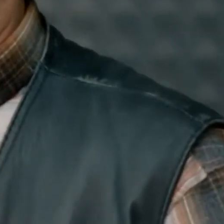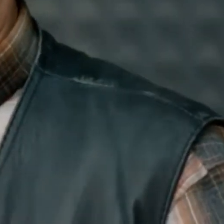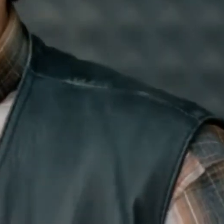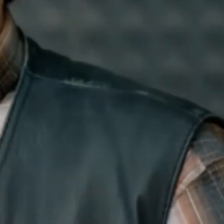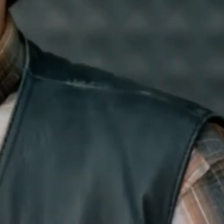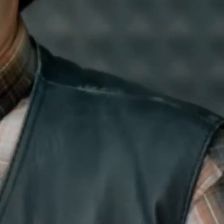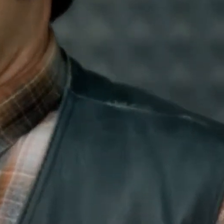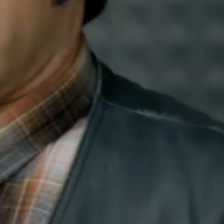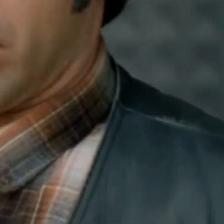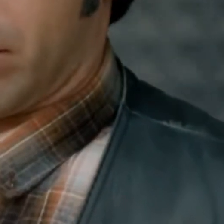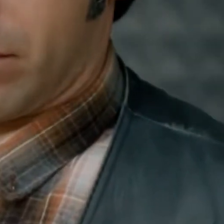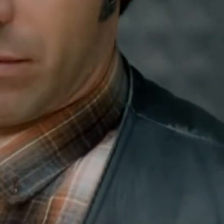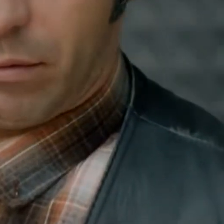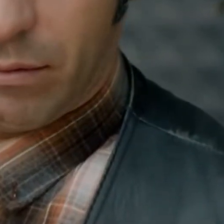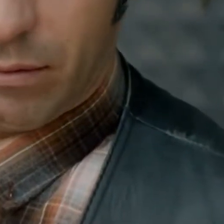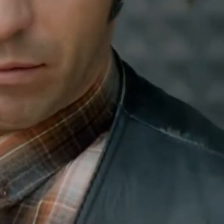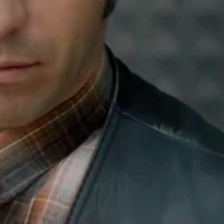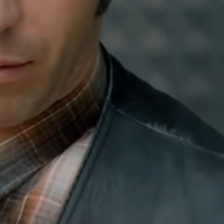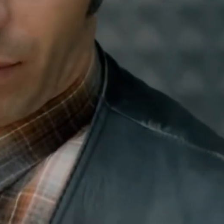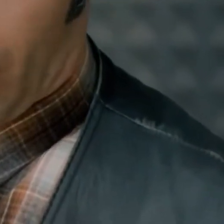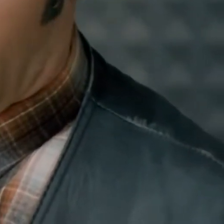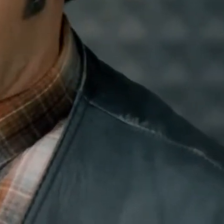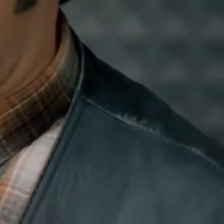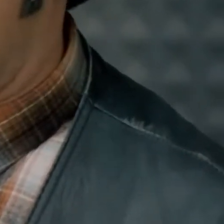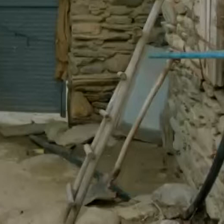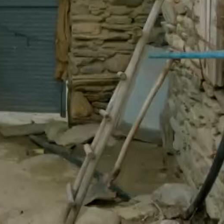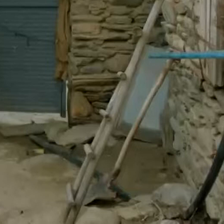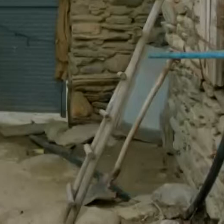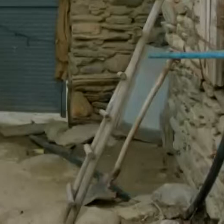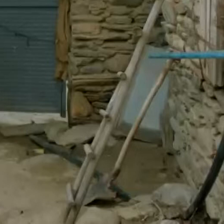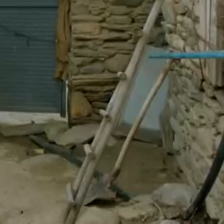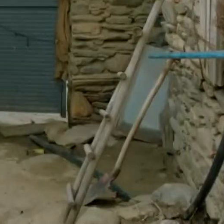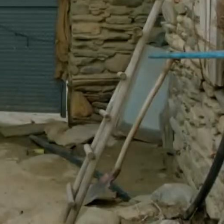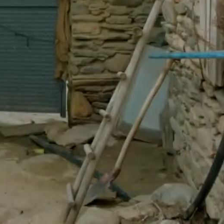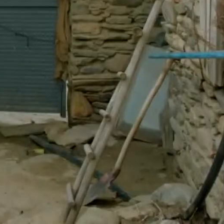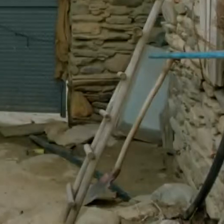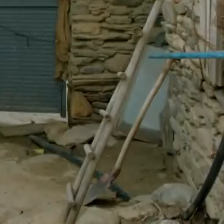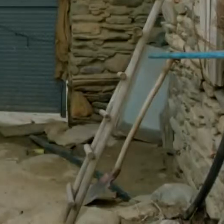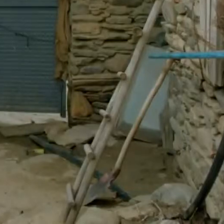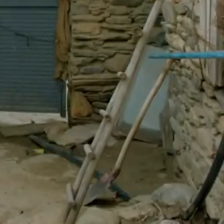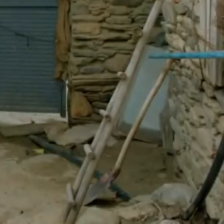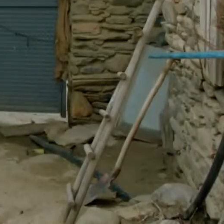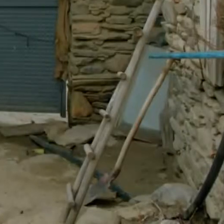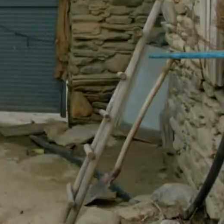Elindeki pakete bakıp kapının önünde bir süre bekledi. Bir iki adım atıp yerdeki Walkman'e aval aval baktı.